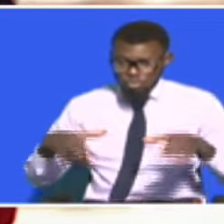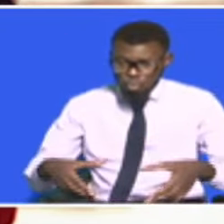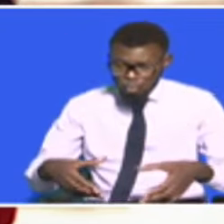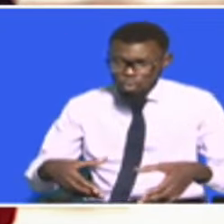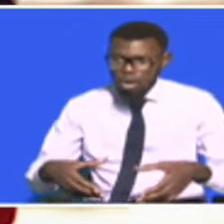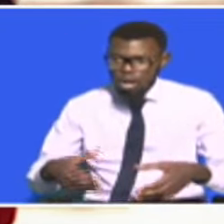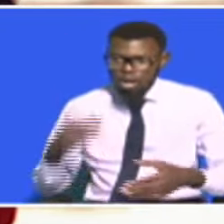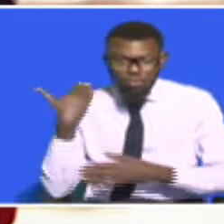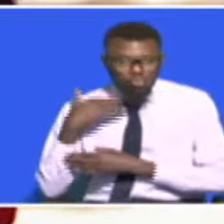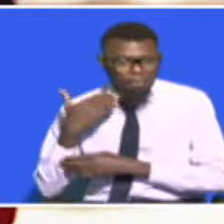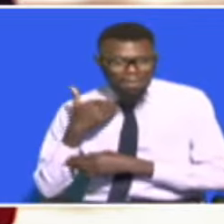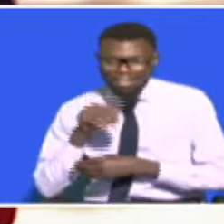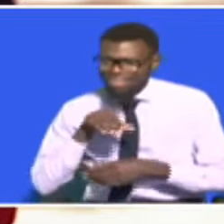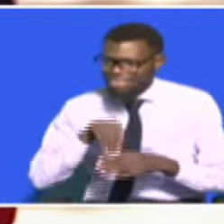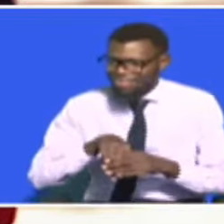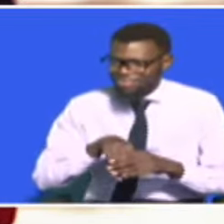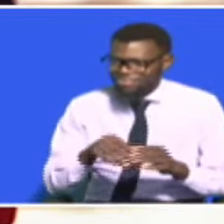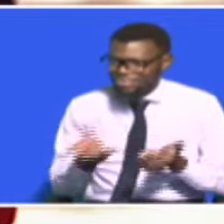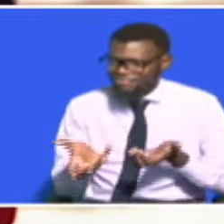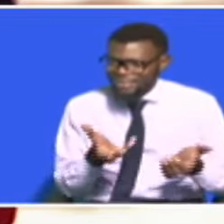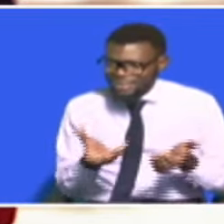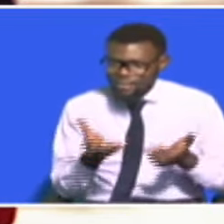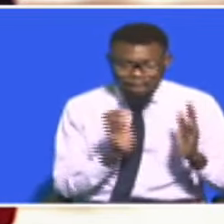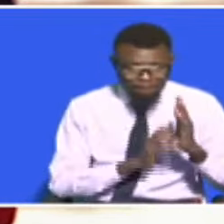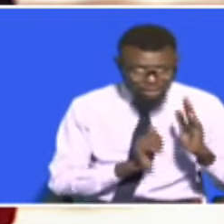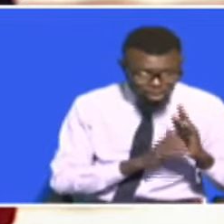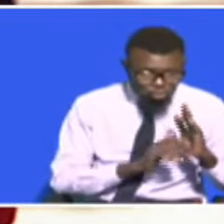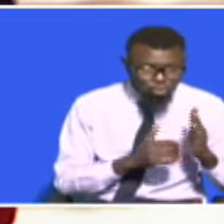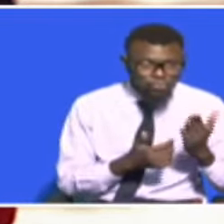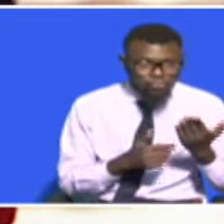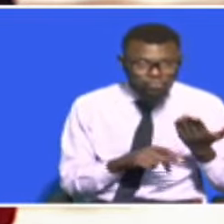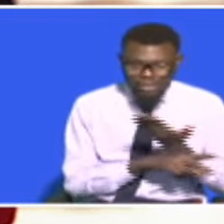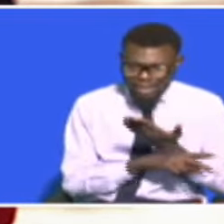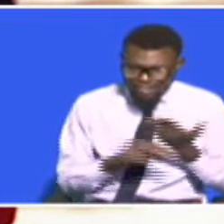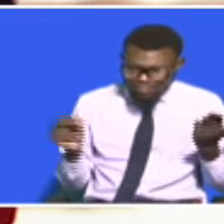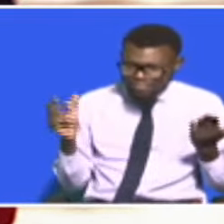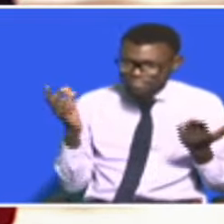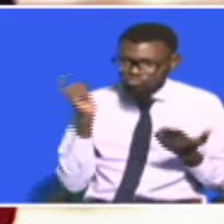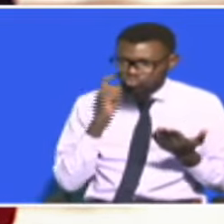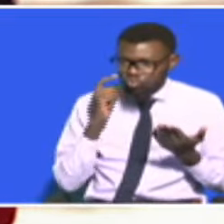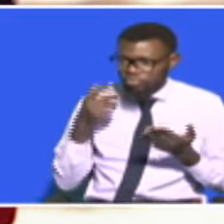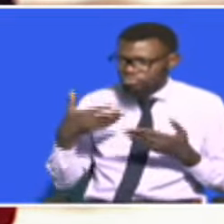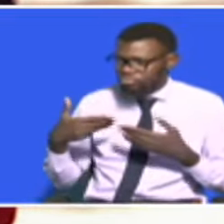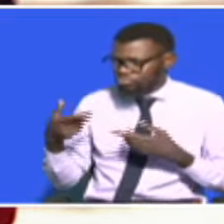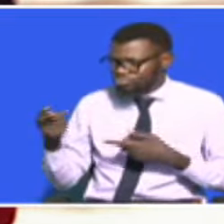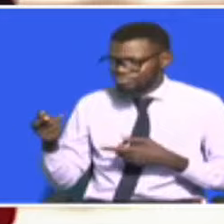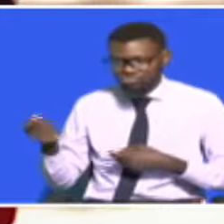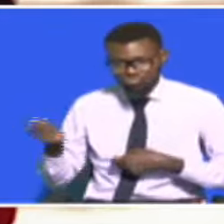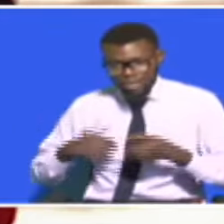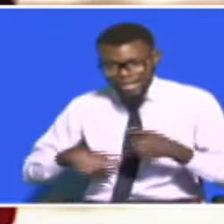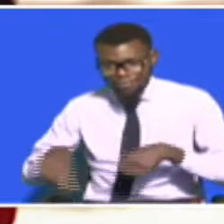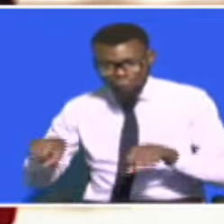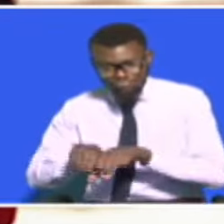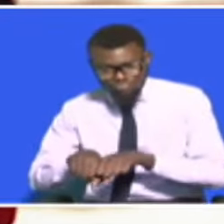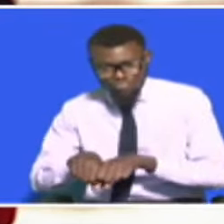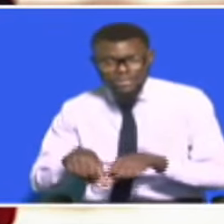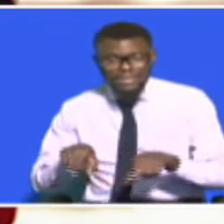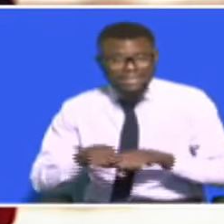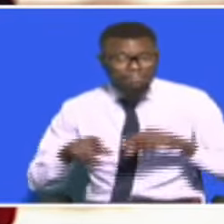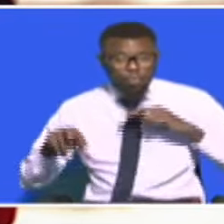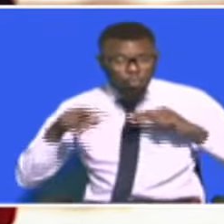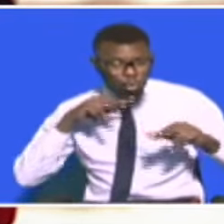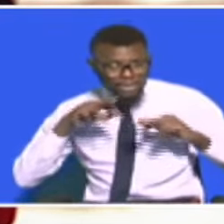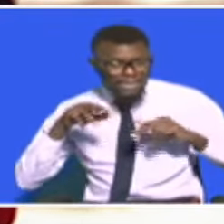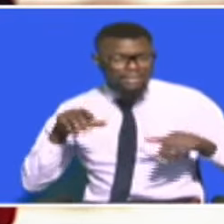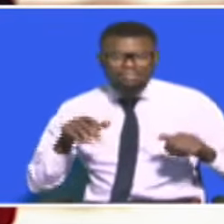ya biashara mjini Machakos. Walivamia na kupora duka moja la kuuza viatu pamoja na hoteli, huku kamanda wa polisi wa